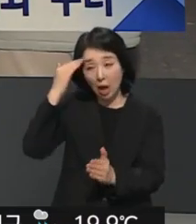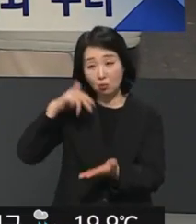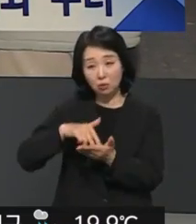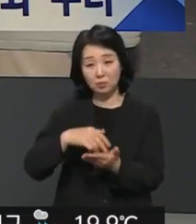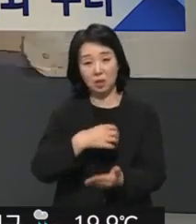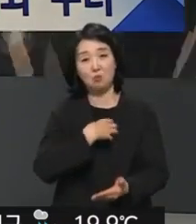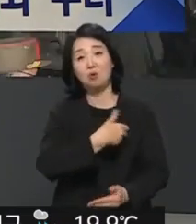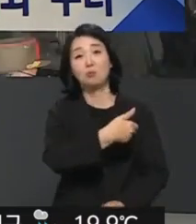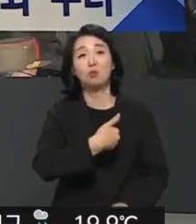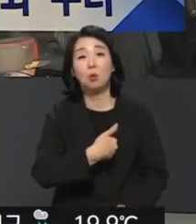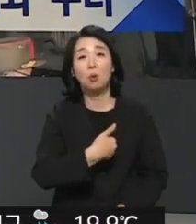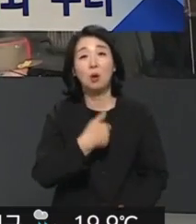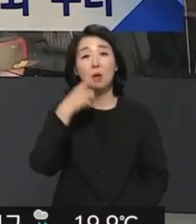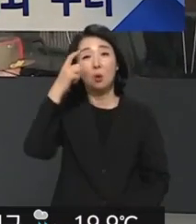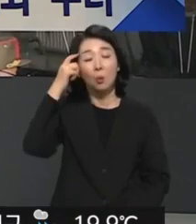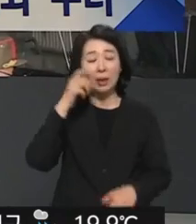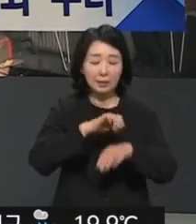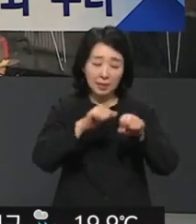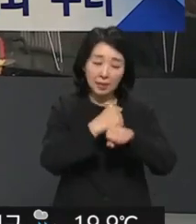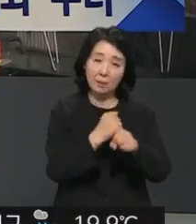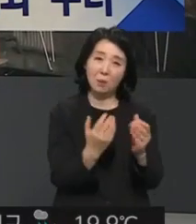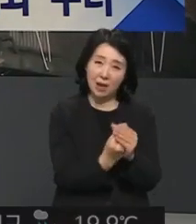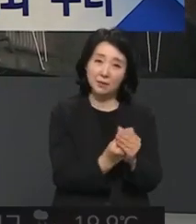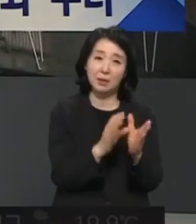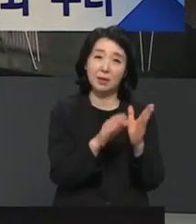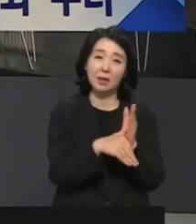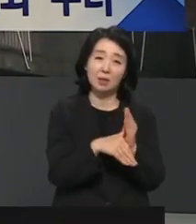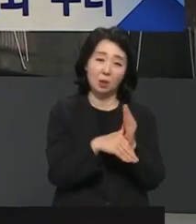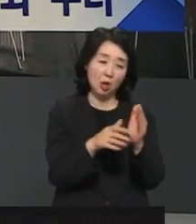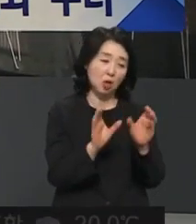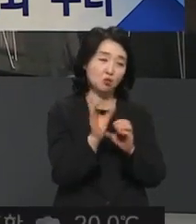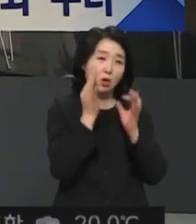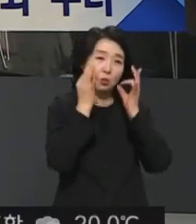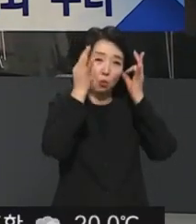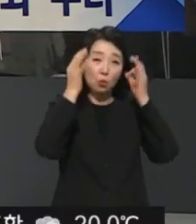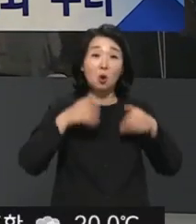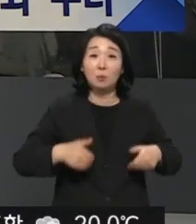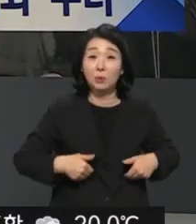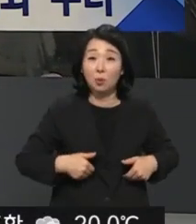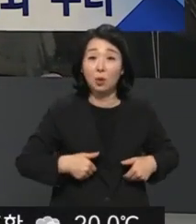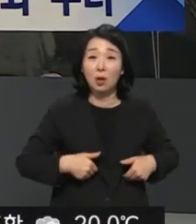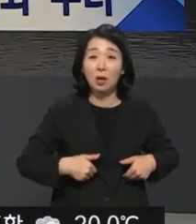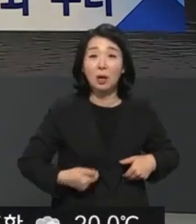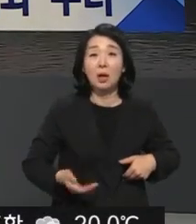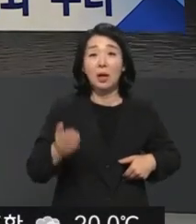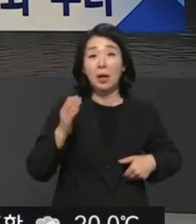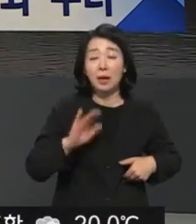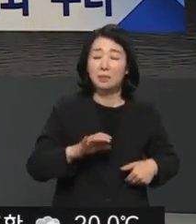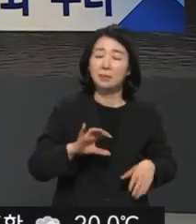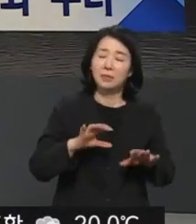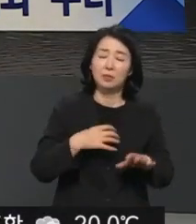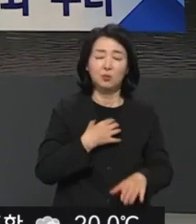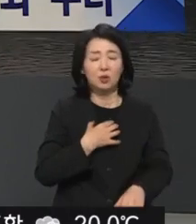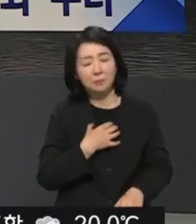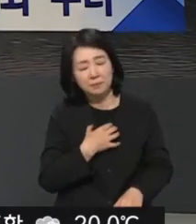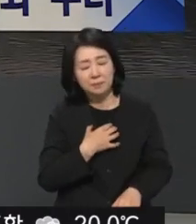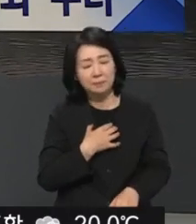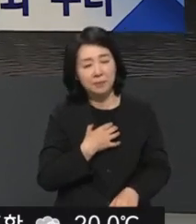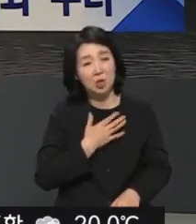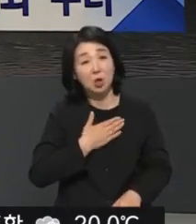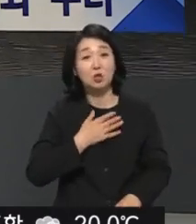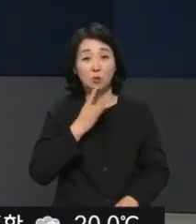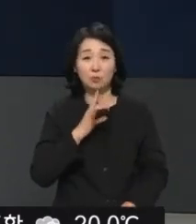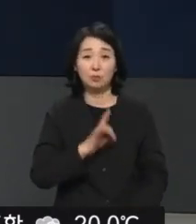국방부는 체계 개발 완성까지는 추가적인 시간과 노력이 필요한 수준으로 평가한다면서 이런 우려는 기우라고 입장을